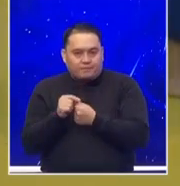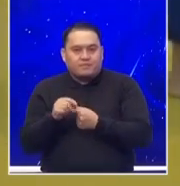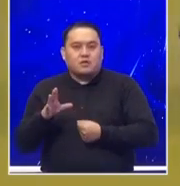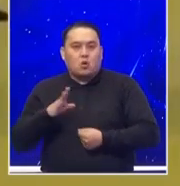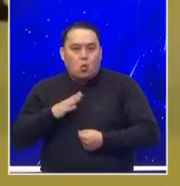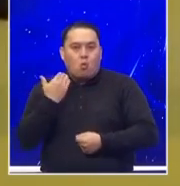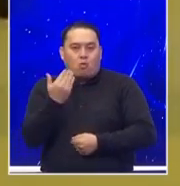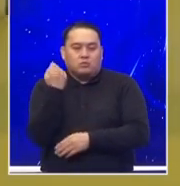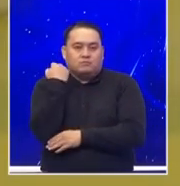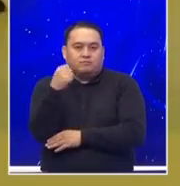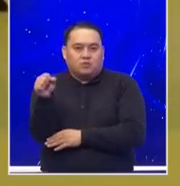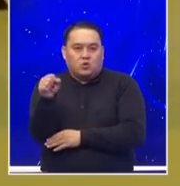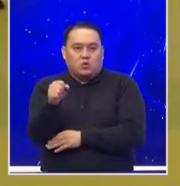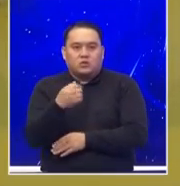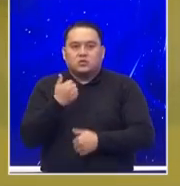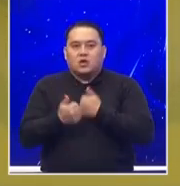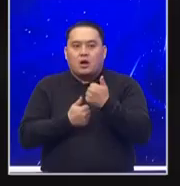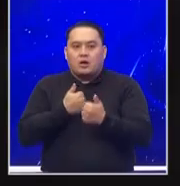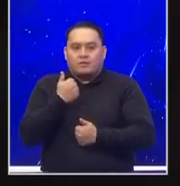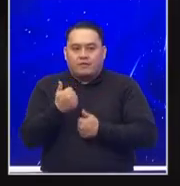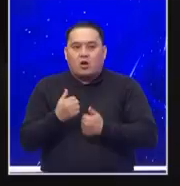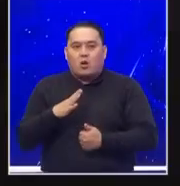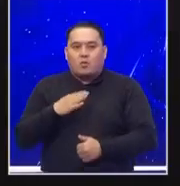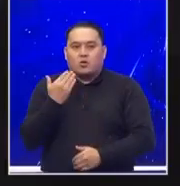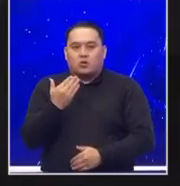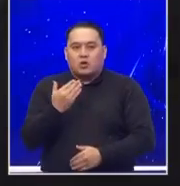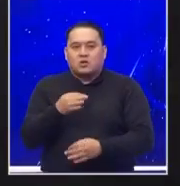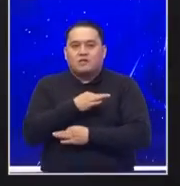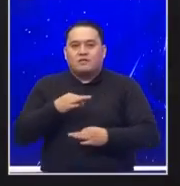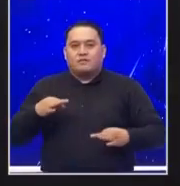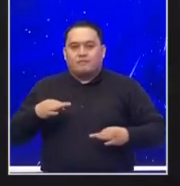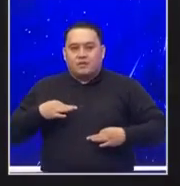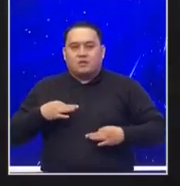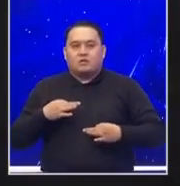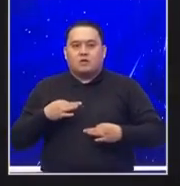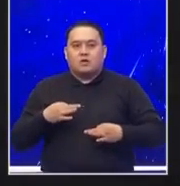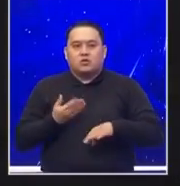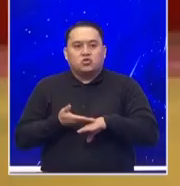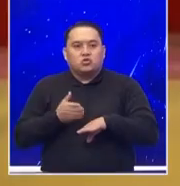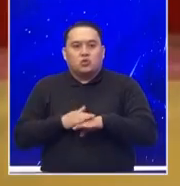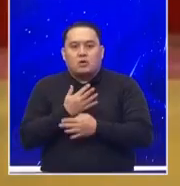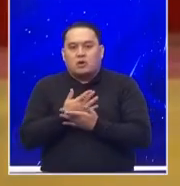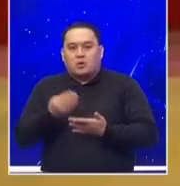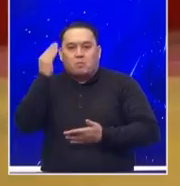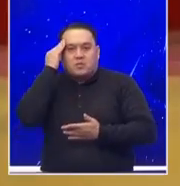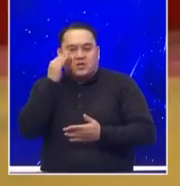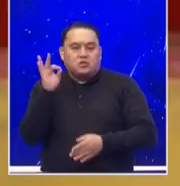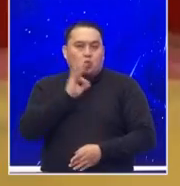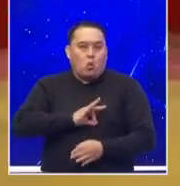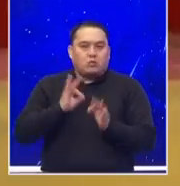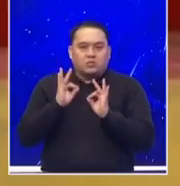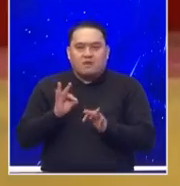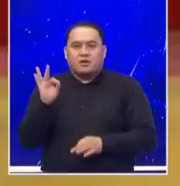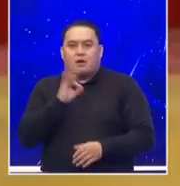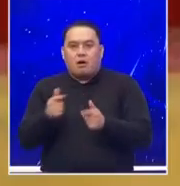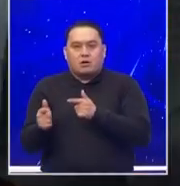сынады. Ол да Қазақстанның жазғы спартакиадасында жеңімпаз атанған дзюдошы. Шешуші сайыс тартысты өтті. Нәтижесінде түрлі әдіс тәсілдерді сауатты орындап, жақсы